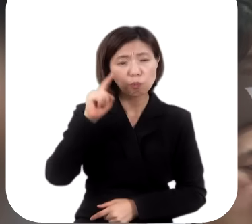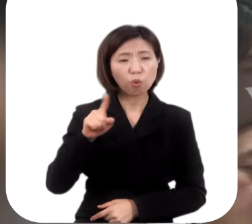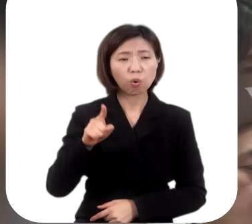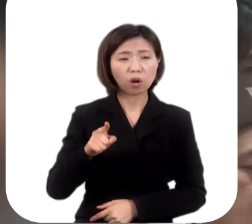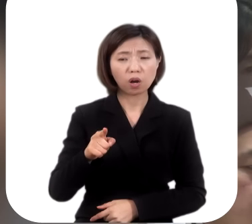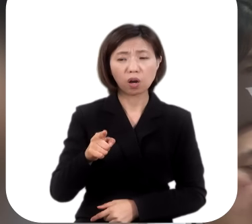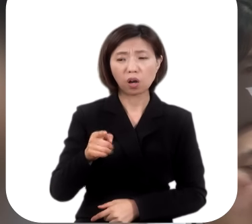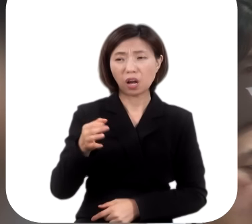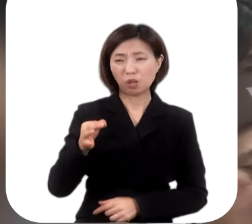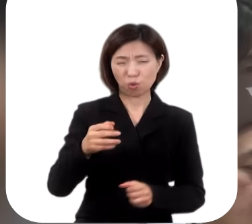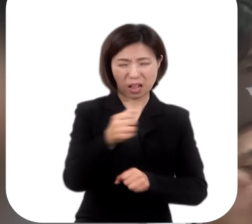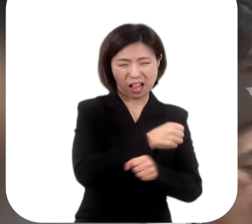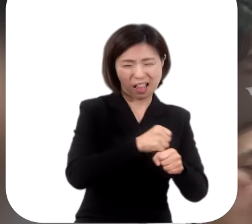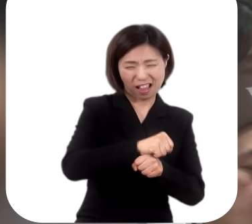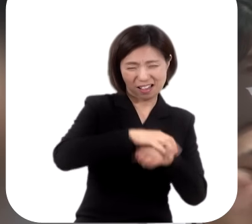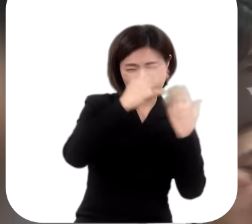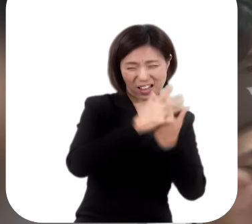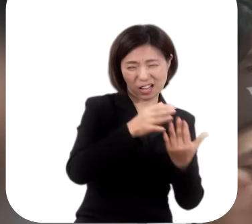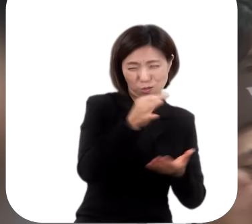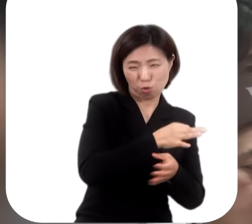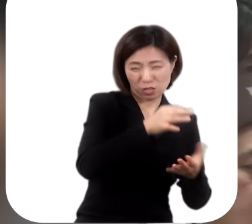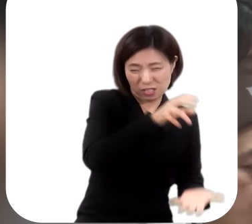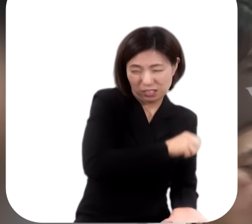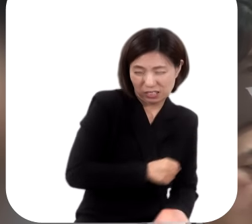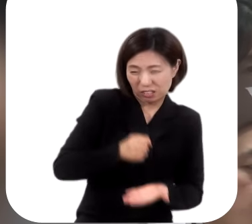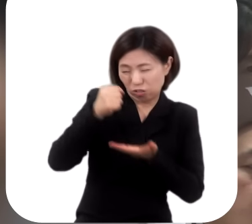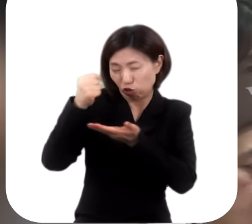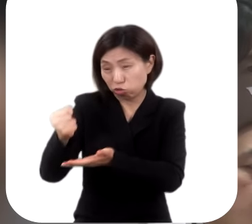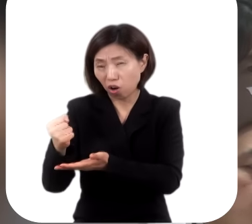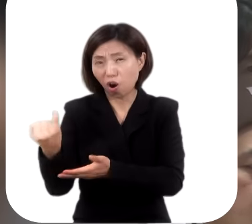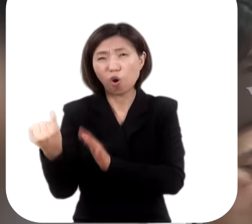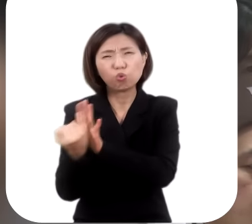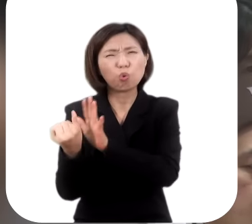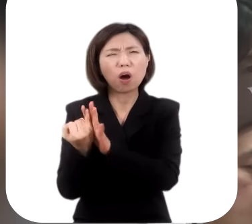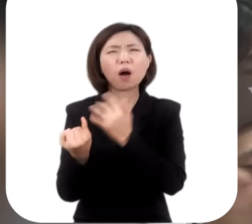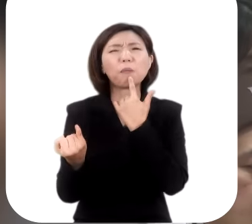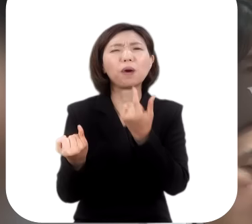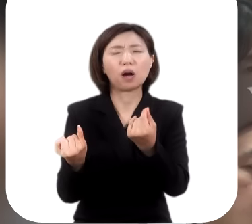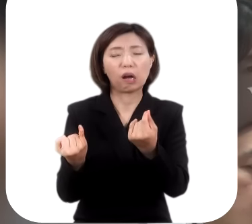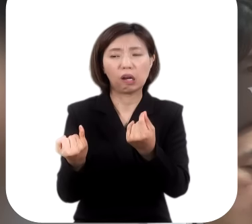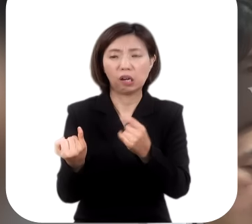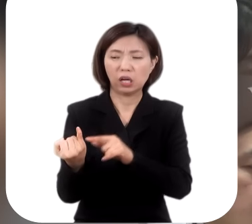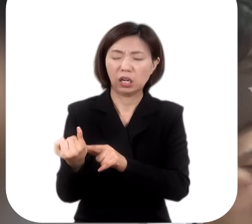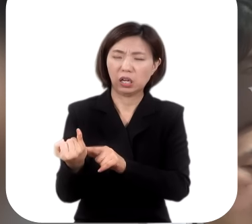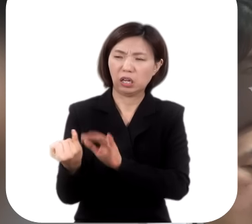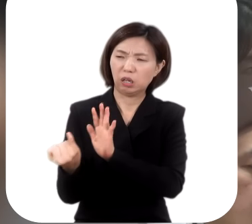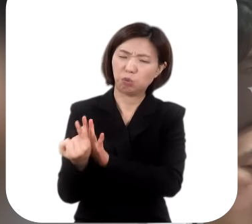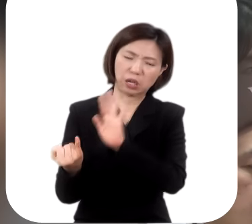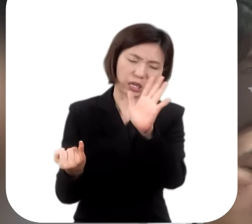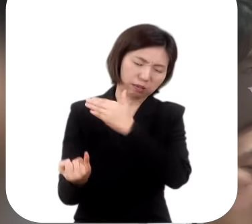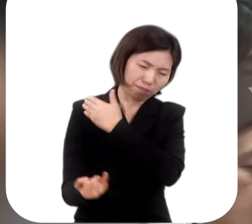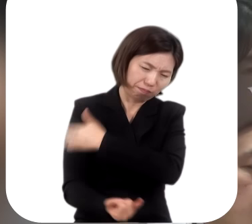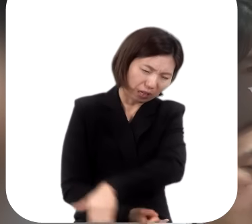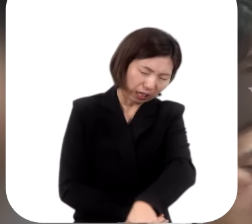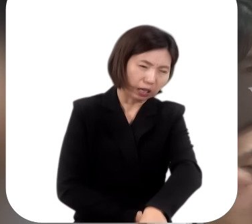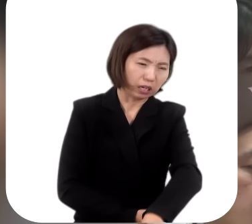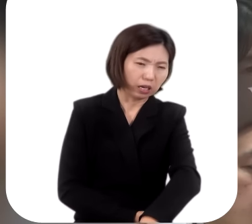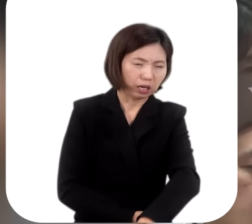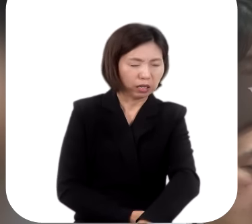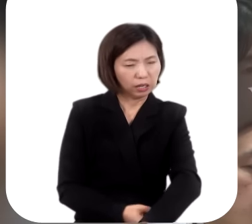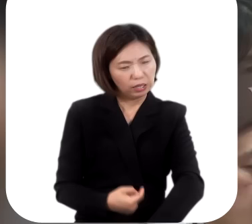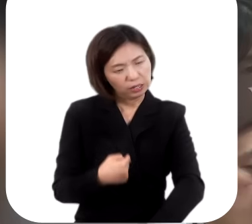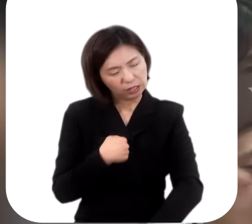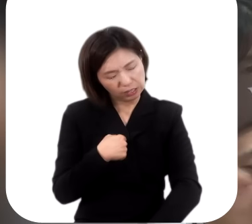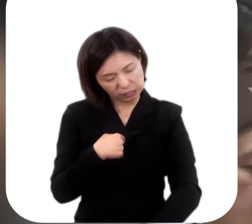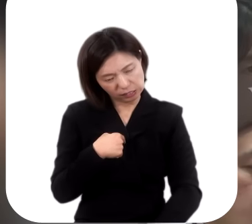제가 생각하기에는 그냥 돈한 보따리 갖다 주어야만 그 언니를 도와주는 것이다. 이런 생각이 때문에 제가 더 외면했던